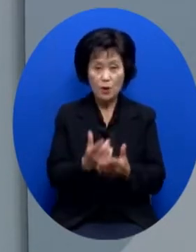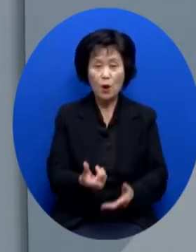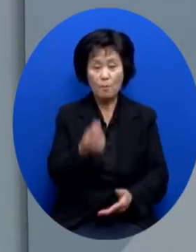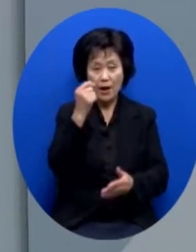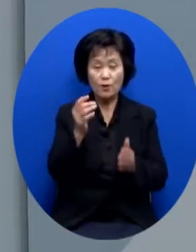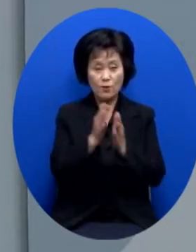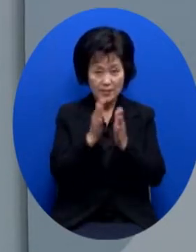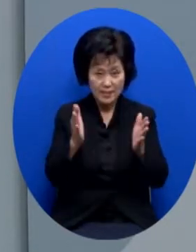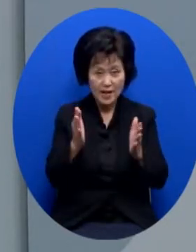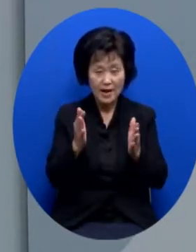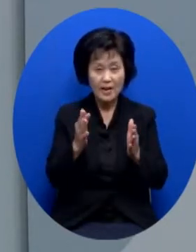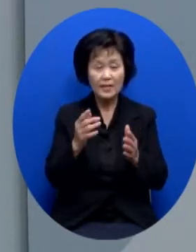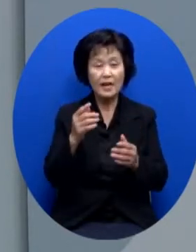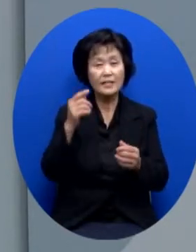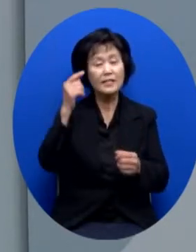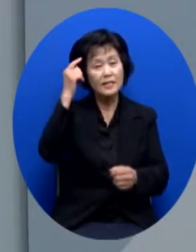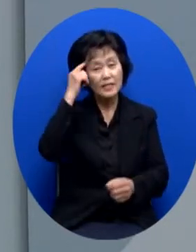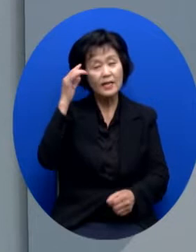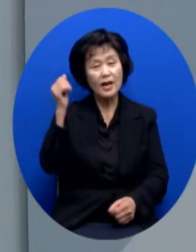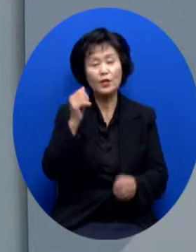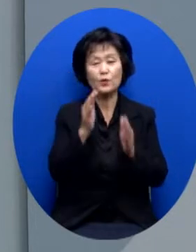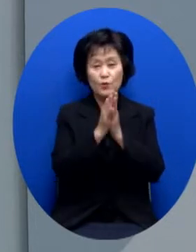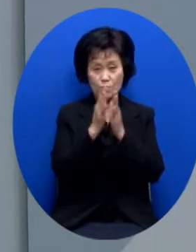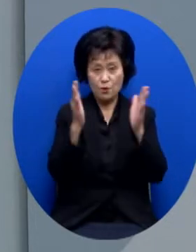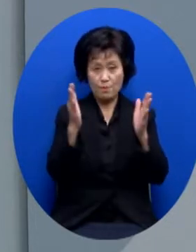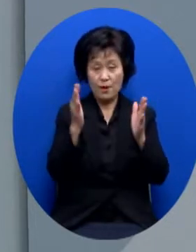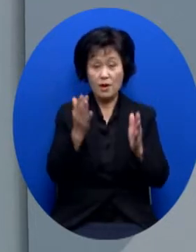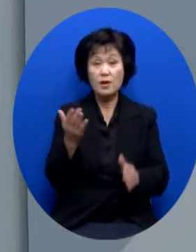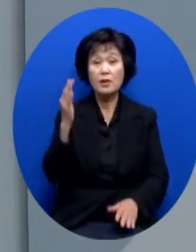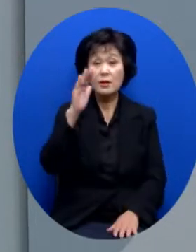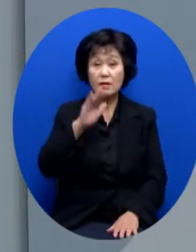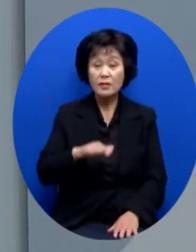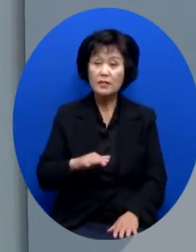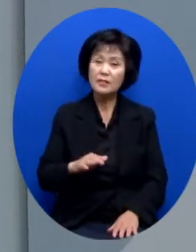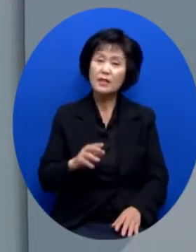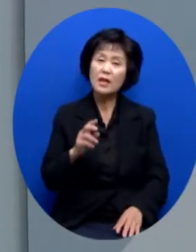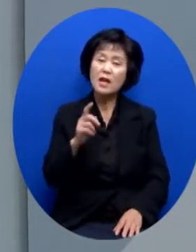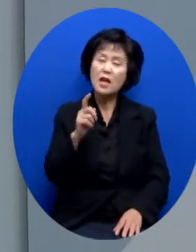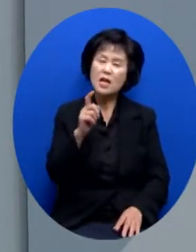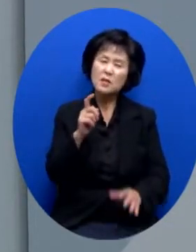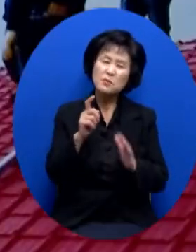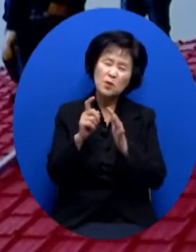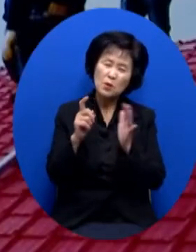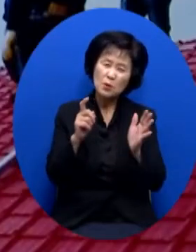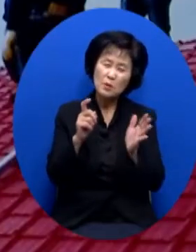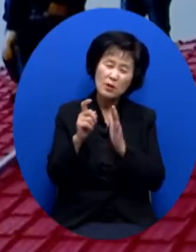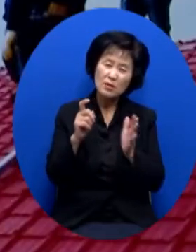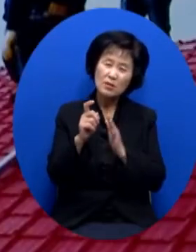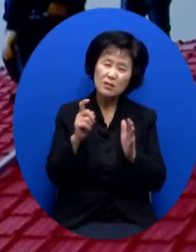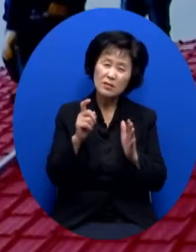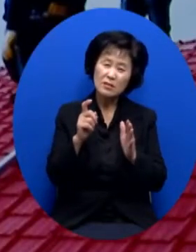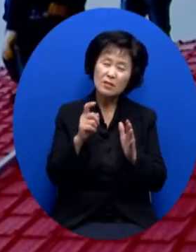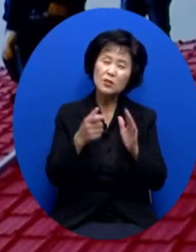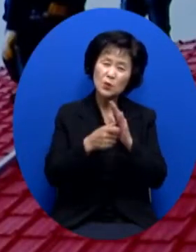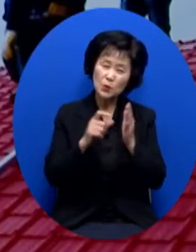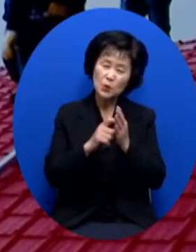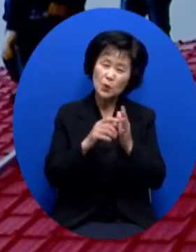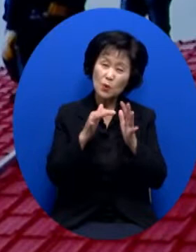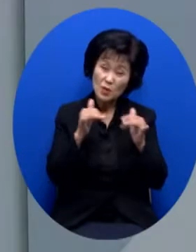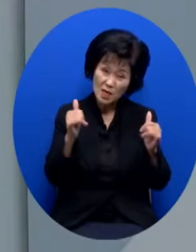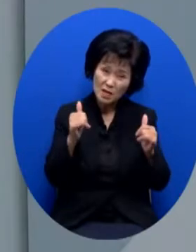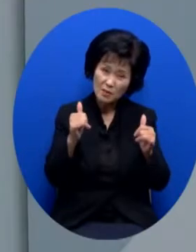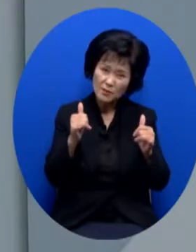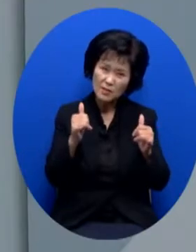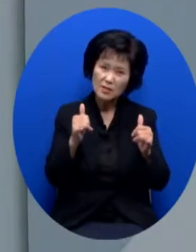의미로 출발하게 되었습니다. 그런데 실제로 10여 명의 자원봉사자들만 가지고 일을